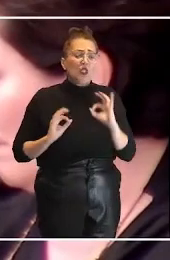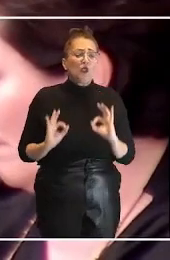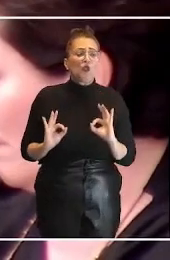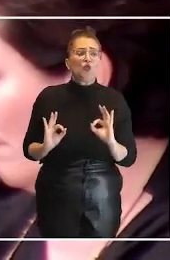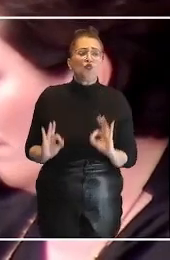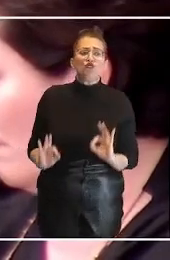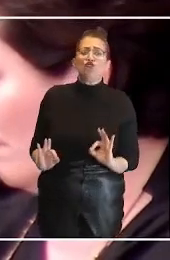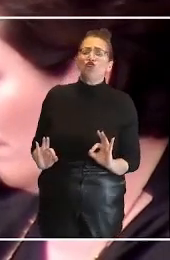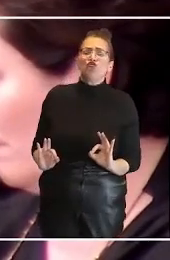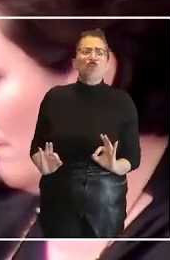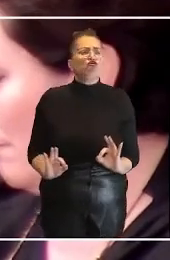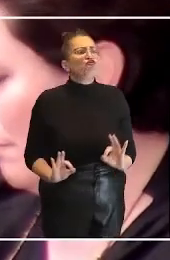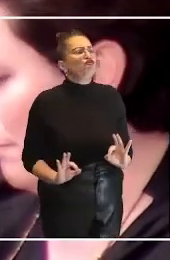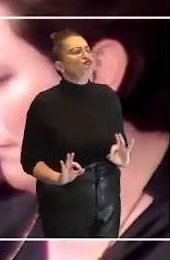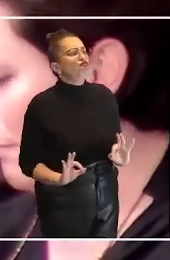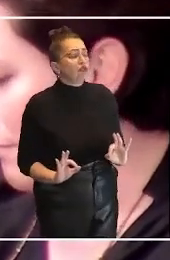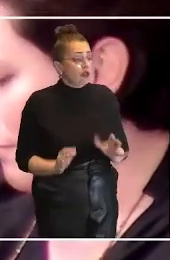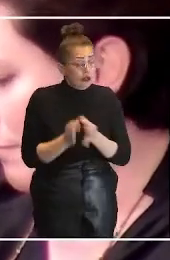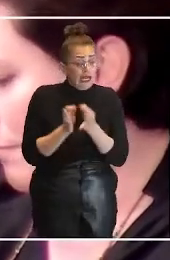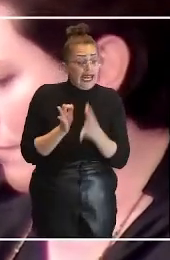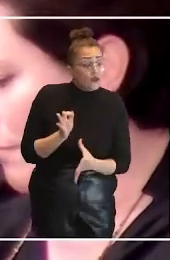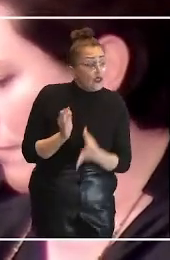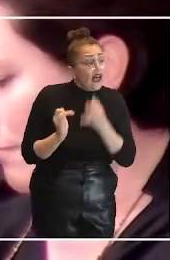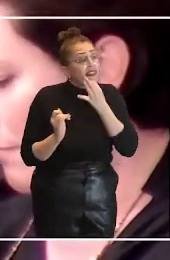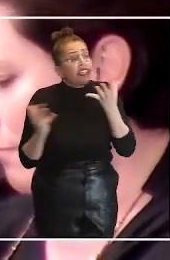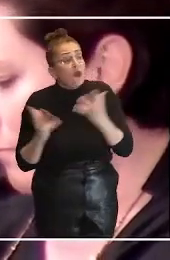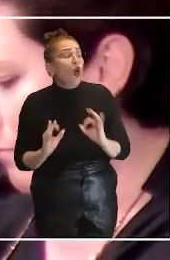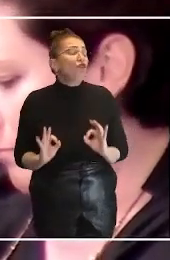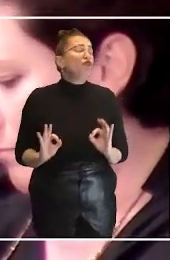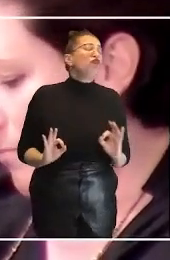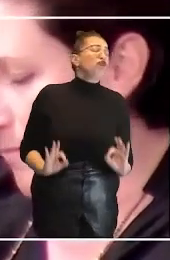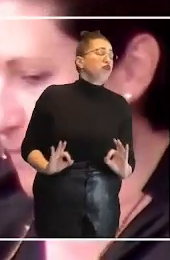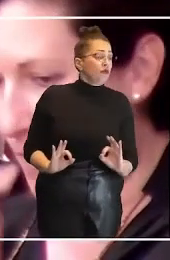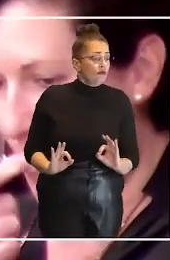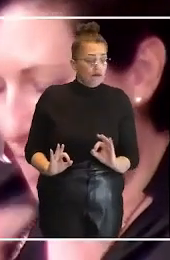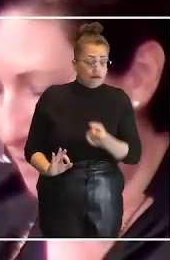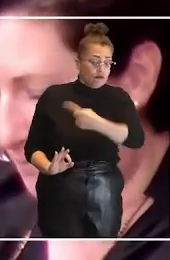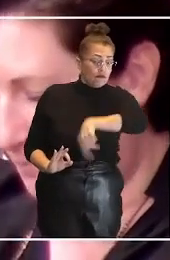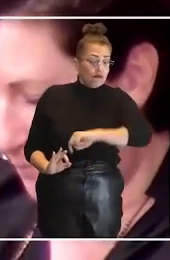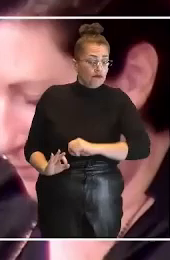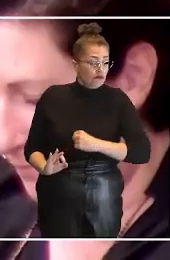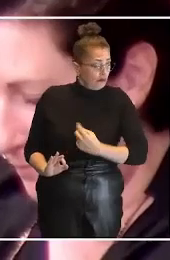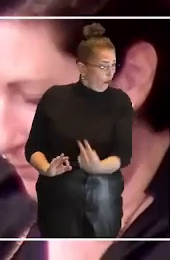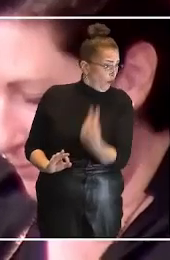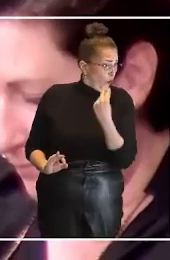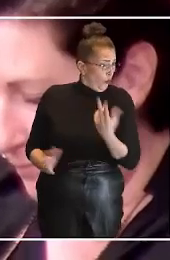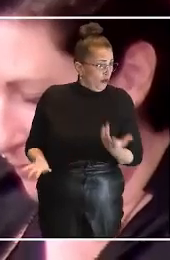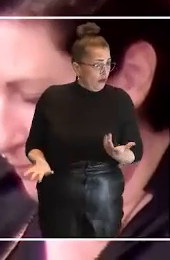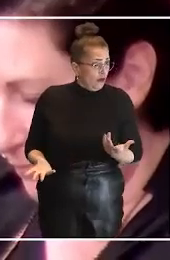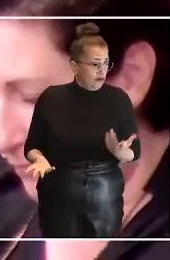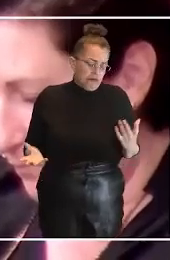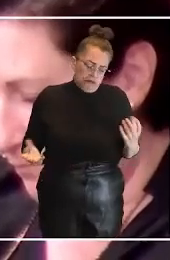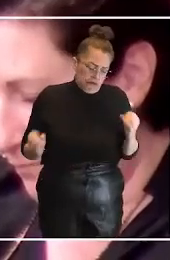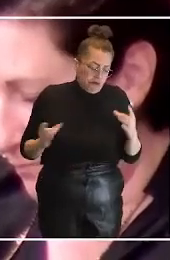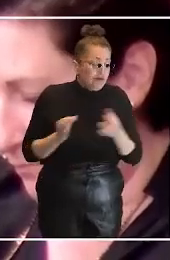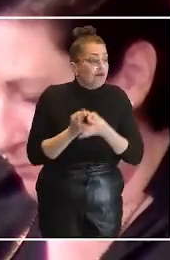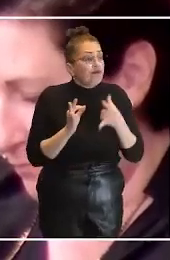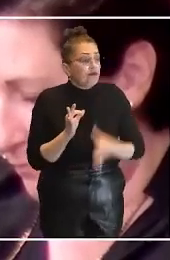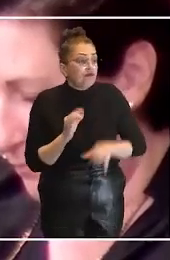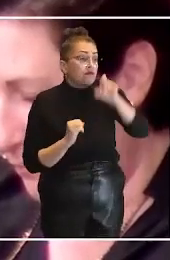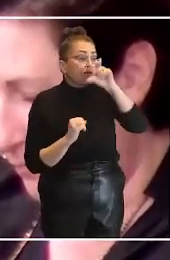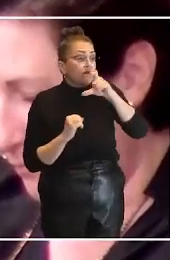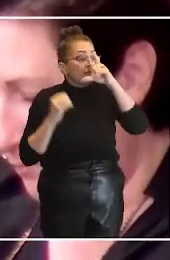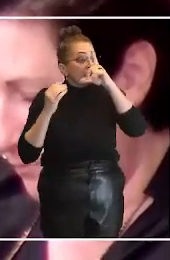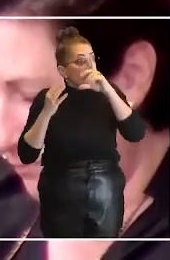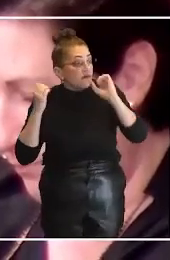surtout dans les résultats, et ça nos concitoyens s'en rendent compte au quotidien. Alors je conclurai par quelque chose qu'on a coutume de dire, c'est qu'un diplomate est un homme qui